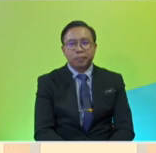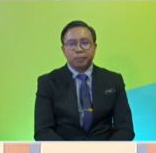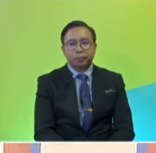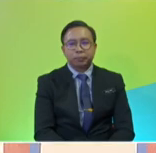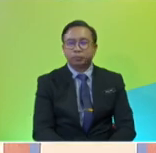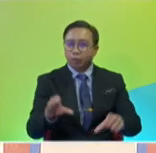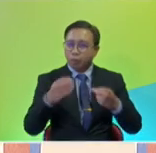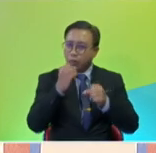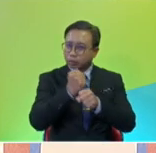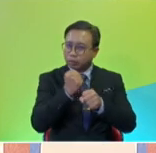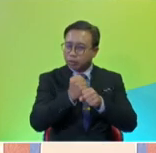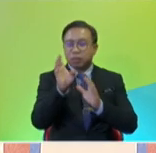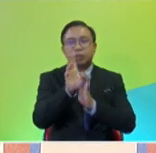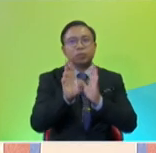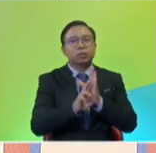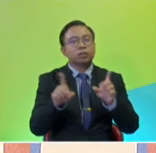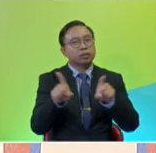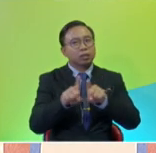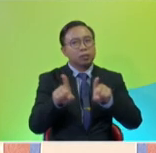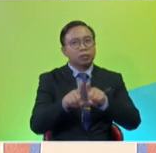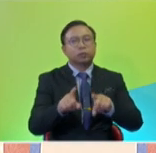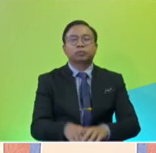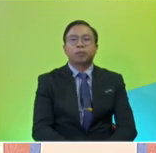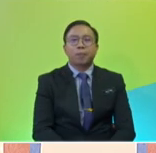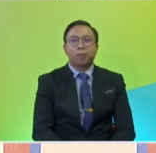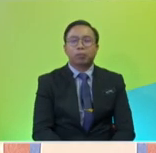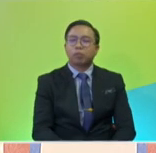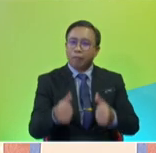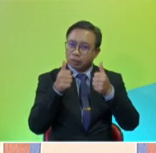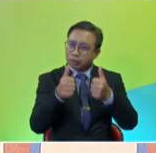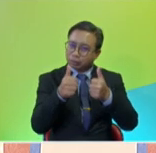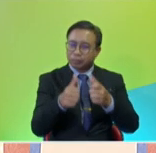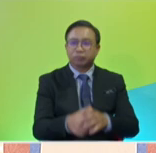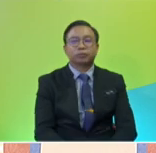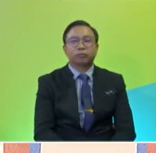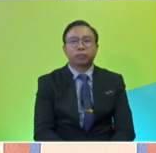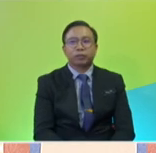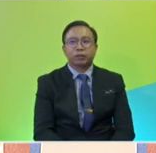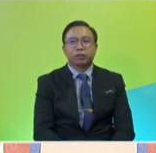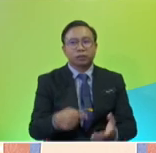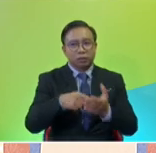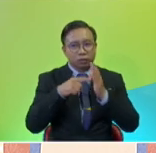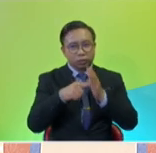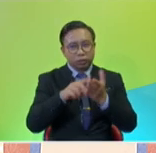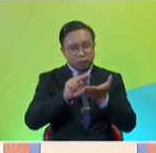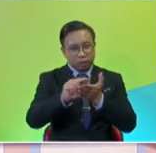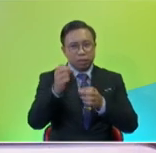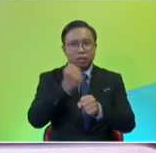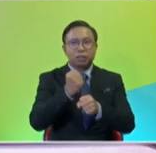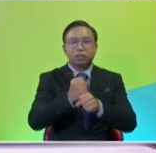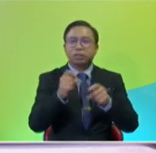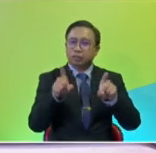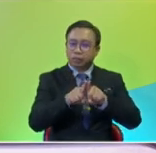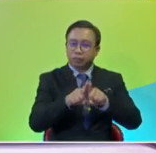Buat kerja bersama-sama. Buat kerja bersama-sama. Bagus. Ini menunjukkan nilai kerjasama